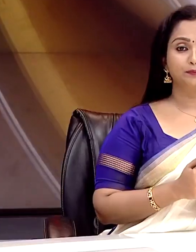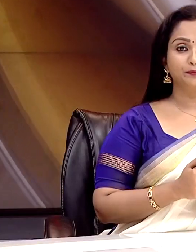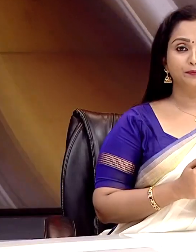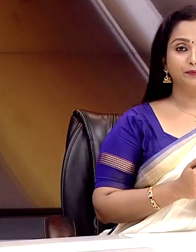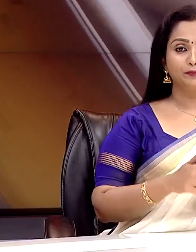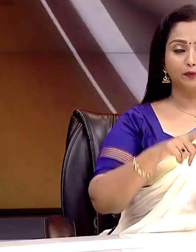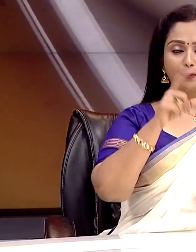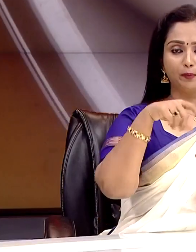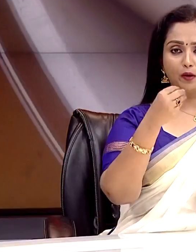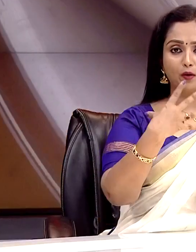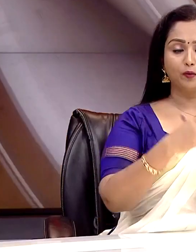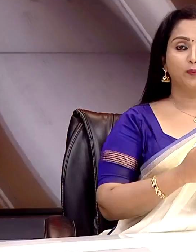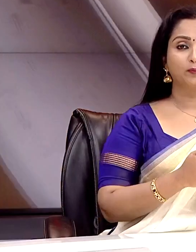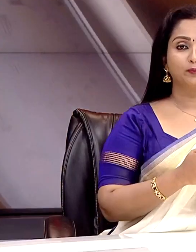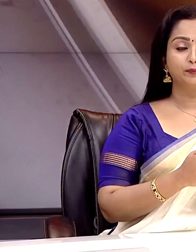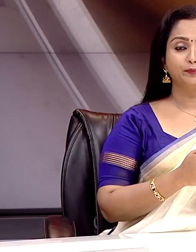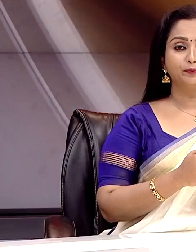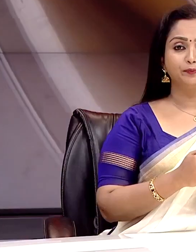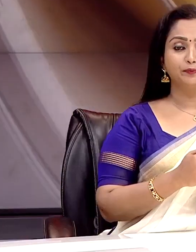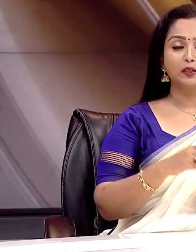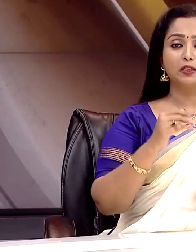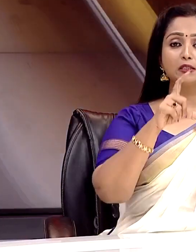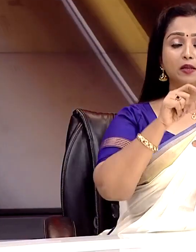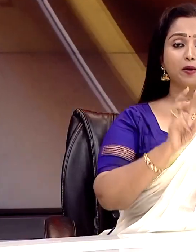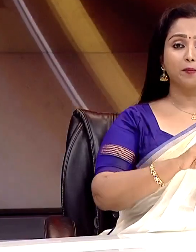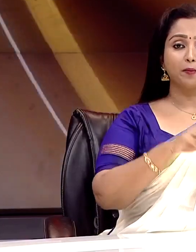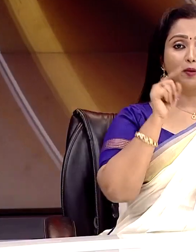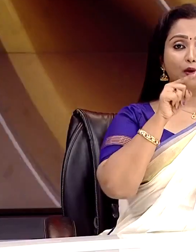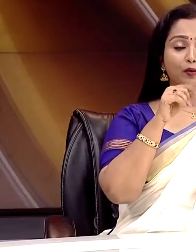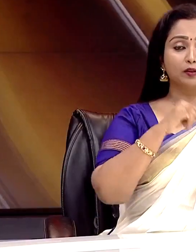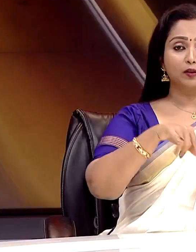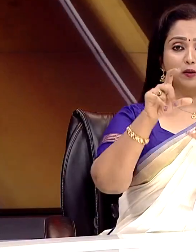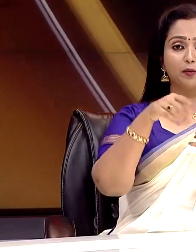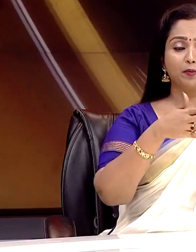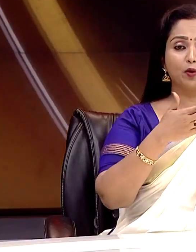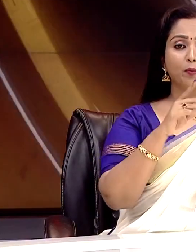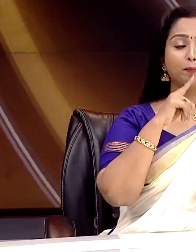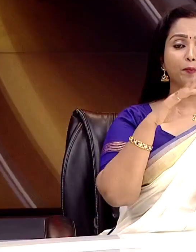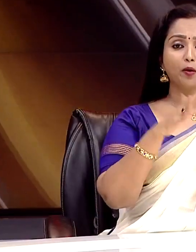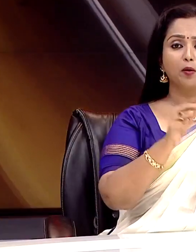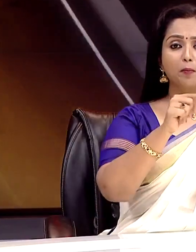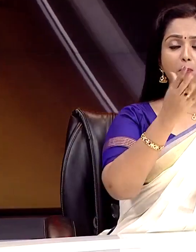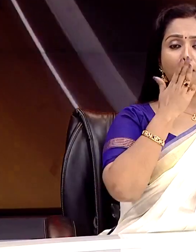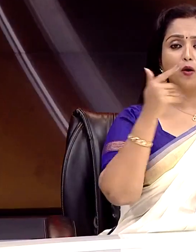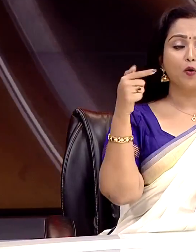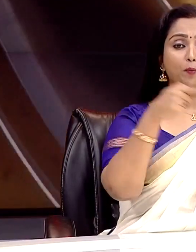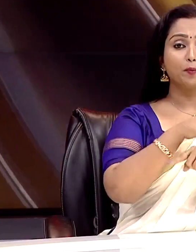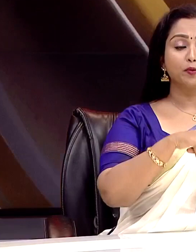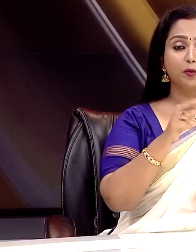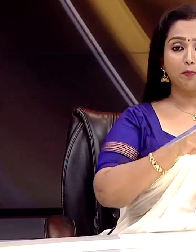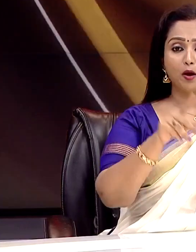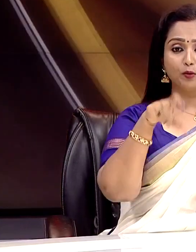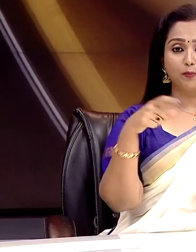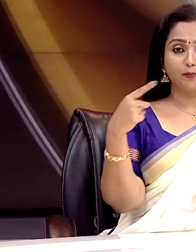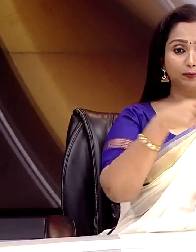ജയനസ് രാജവനങ്ങളുമായി ജയിൻ. സി പി എം ഇടുക്കി ജില്ലാ സെക്രട്ടറി കൂടി ഈ വിഷയത്തിൽ പ്രതികരണവുമായി രംഗത്ത് വന്നിരിക്കുന്നു. ഈ പഞ്ചായത്തിനെതിരെ ഉൾപ്പെടെ, മാത്തുവിനെതിരെ